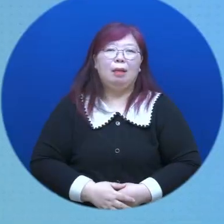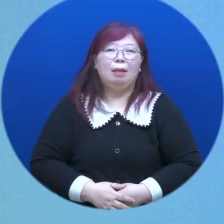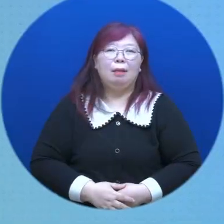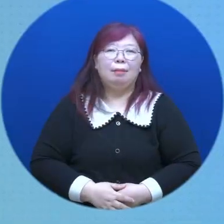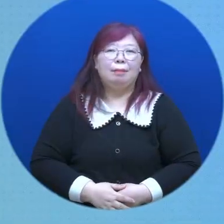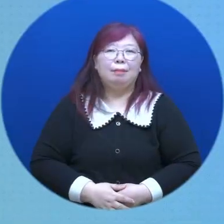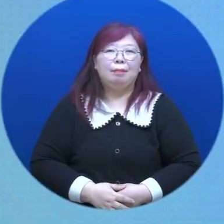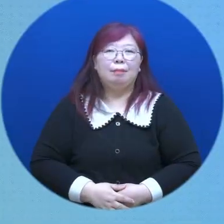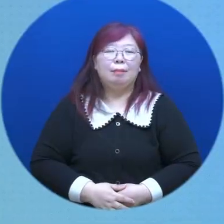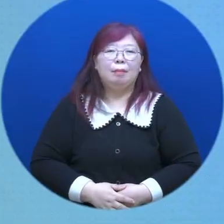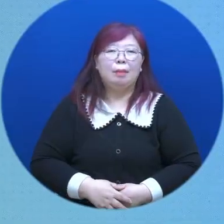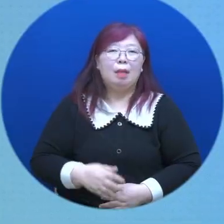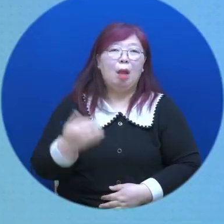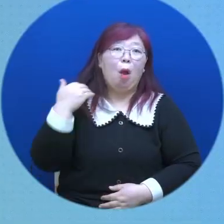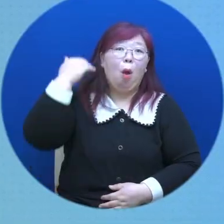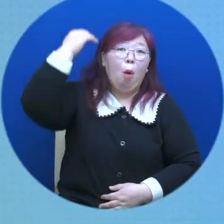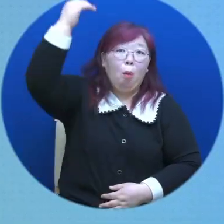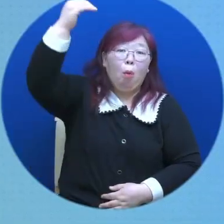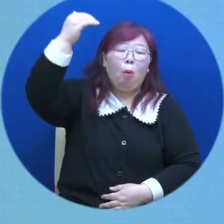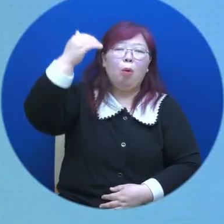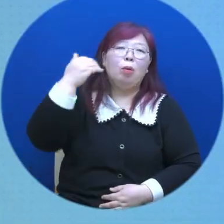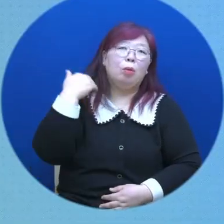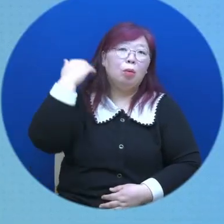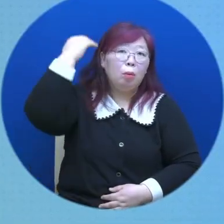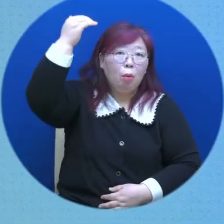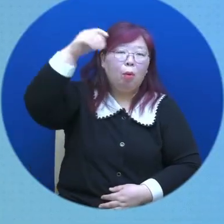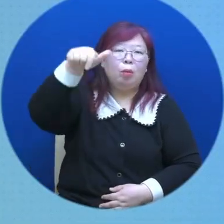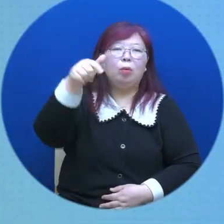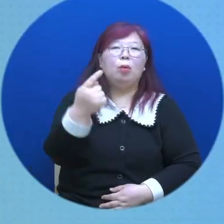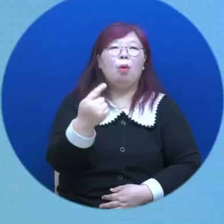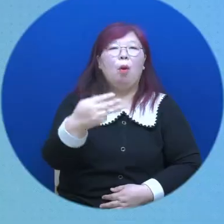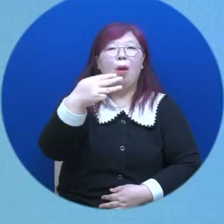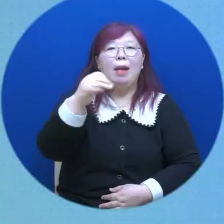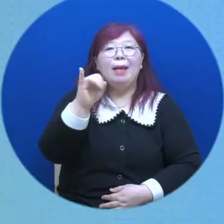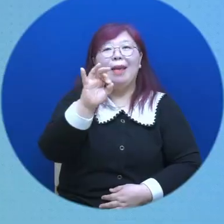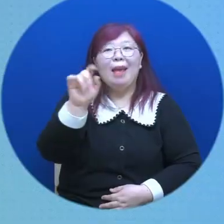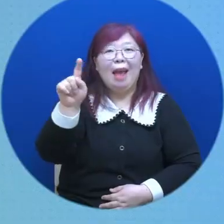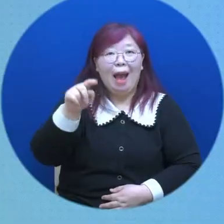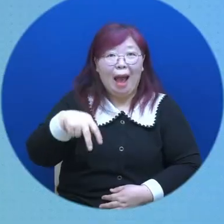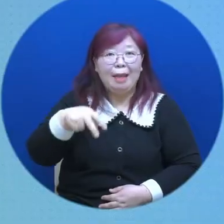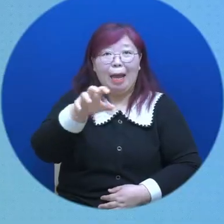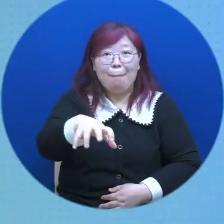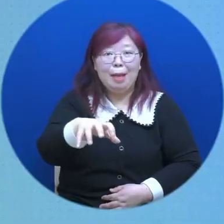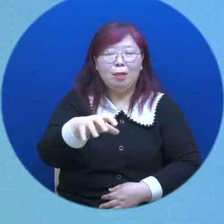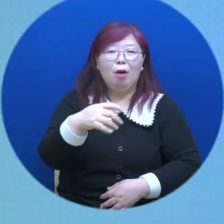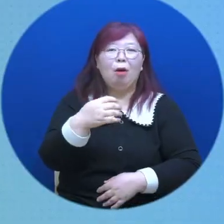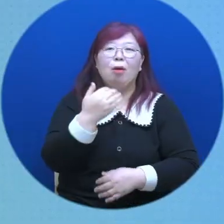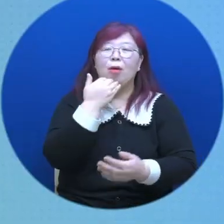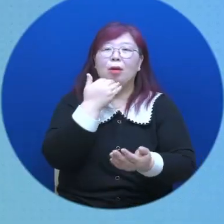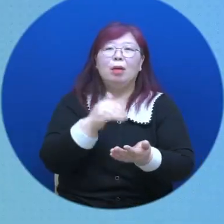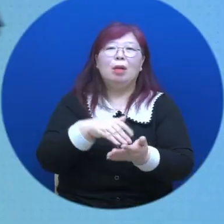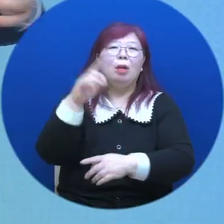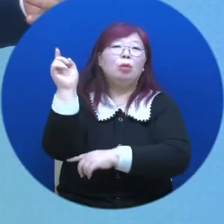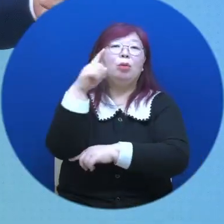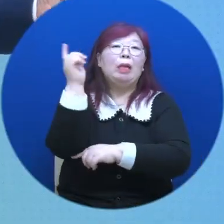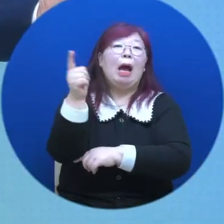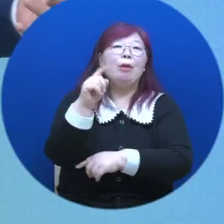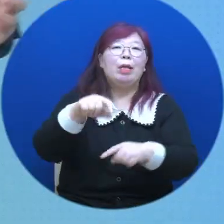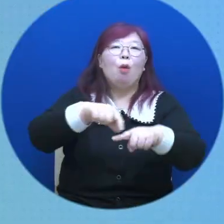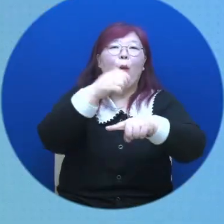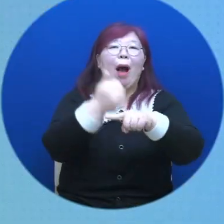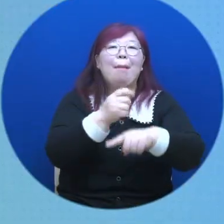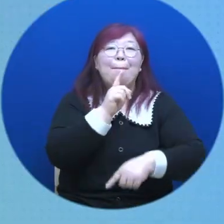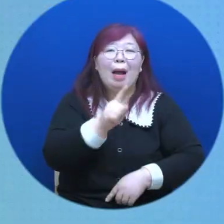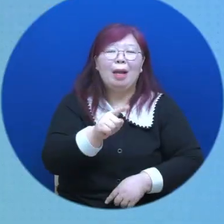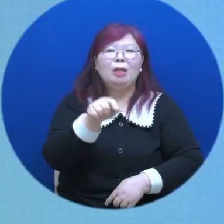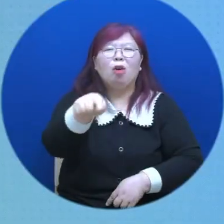여러분, 골리앗 앞에 섰던 다윗이 한 말이 그거잖아요. 너는 칼과 단창을 가지고 오지만은 나는 만군의 여호와의